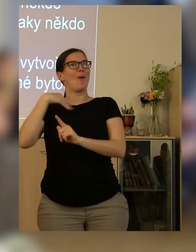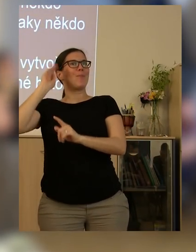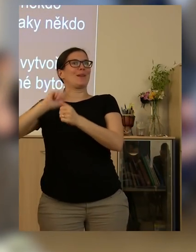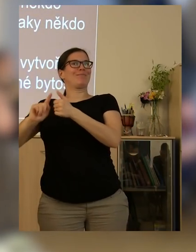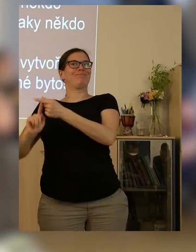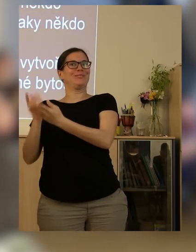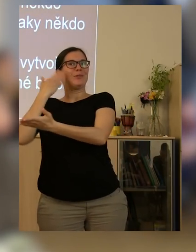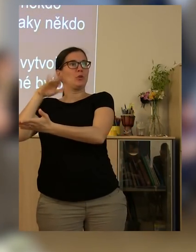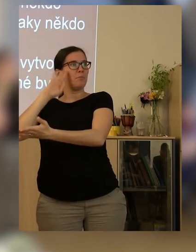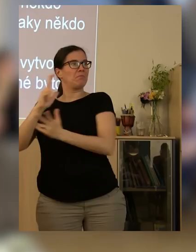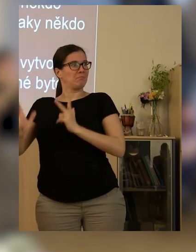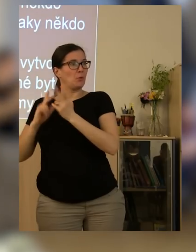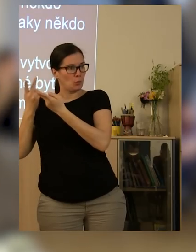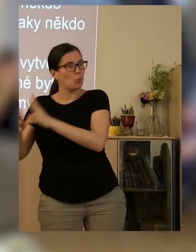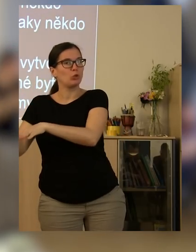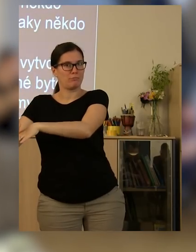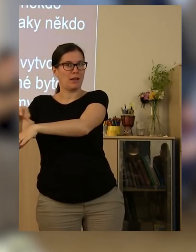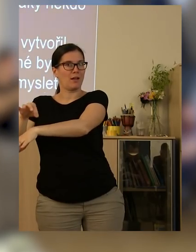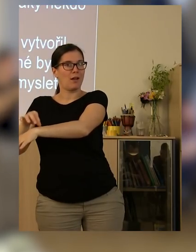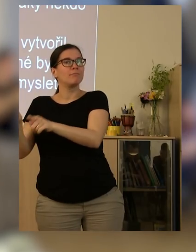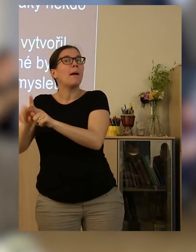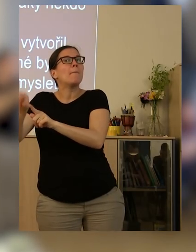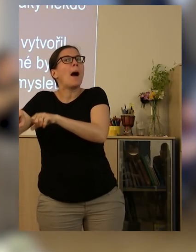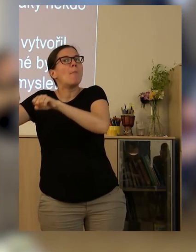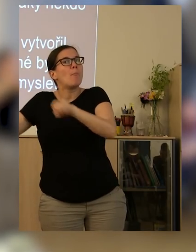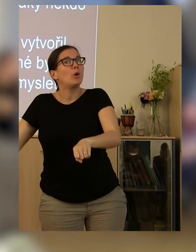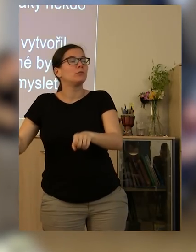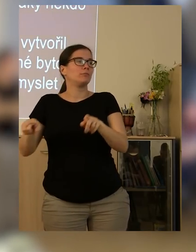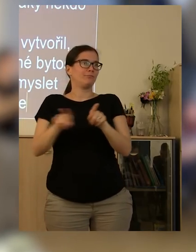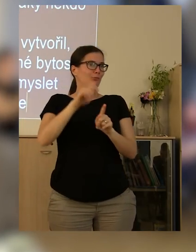po těle člověka. Je taky mocná.